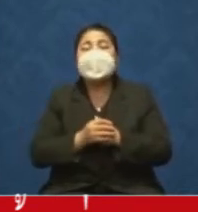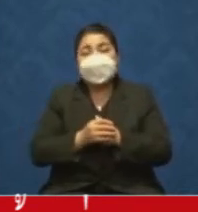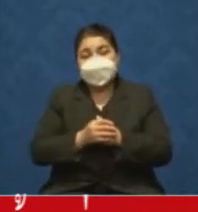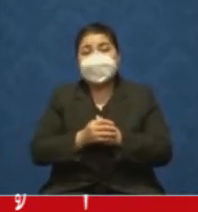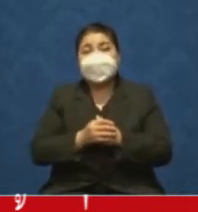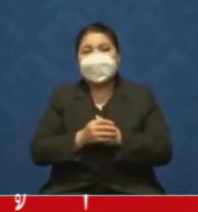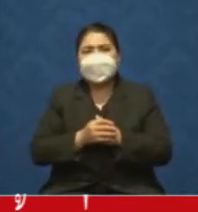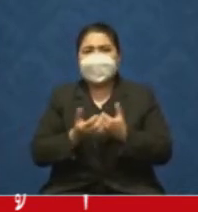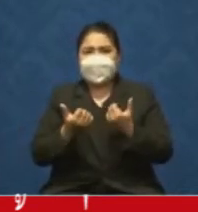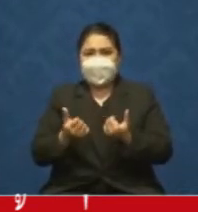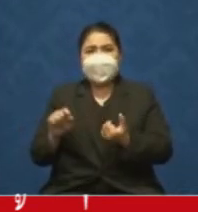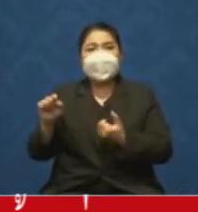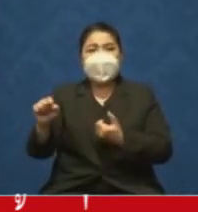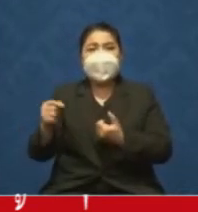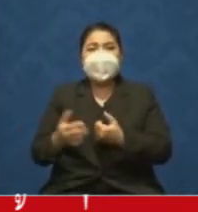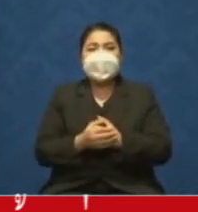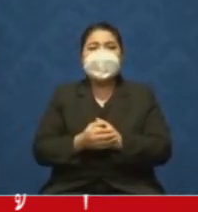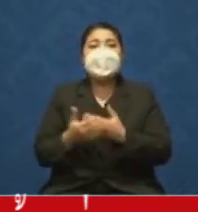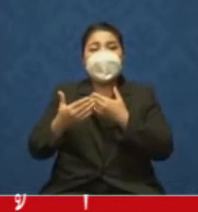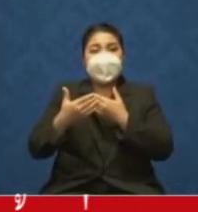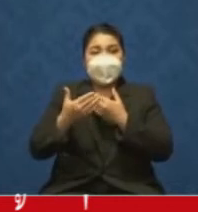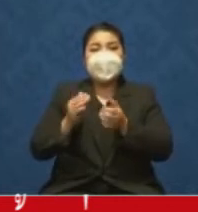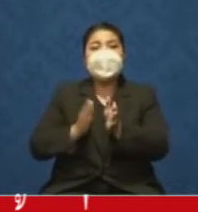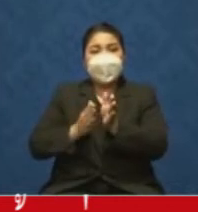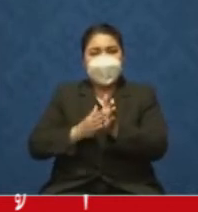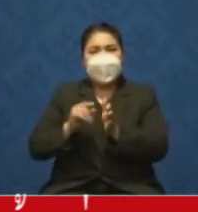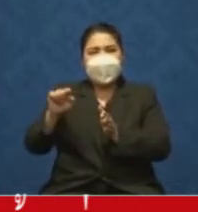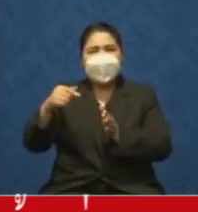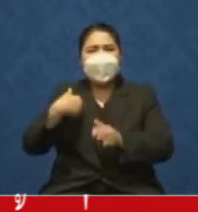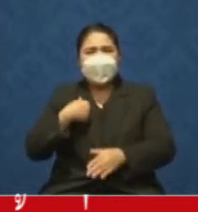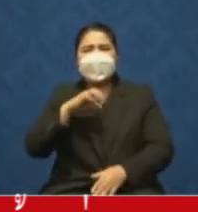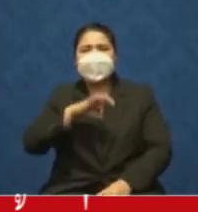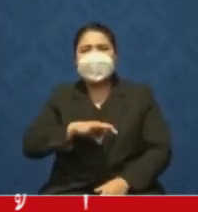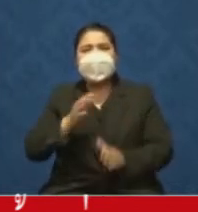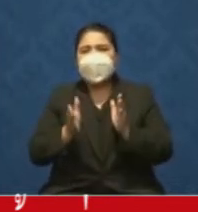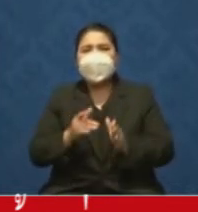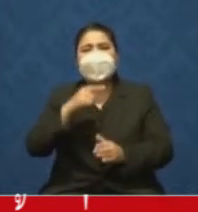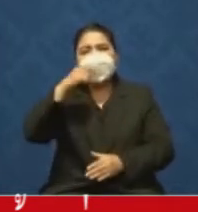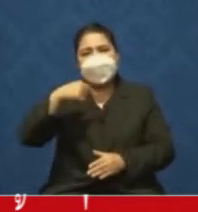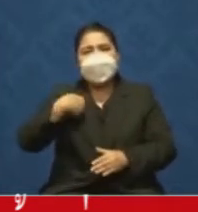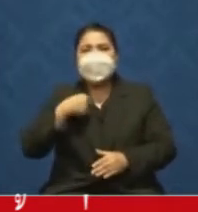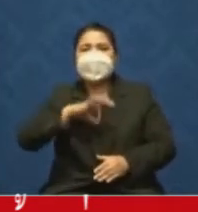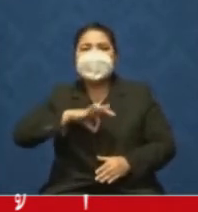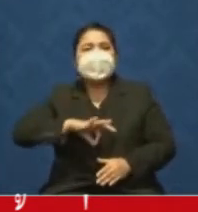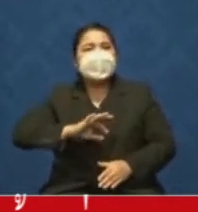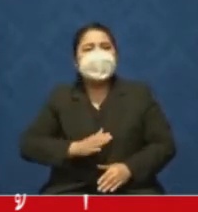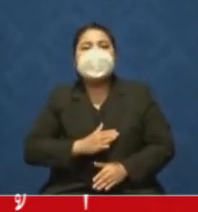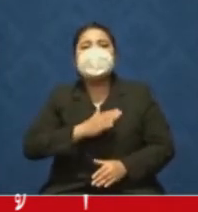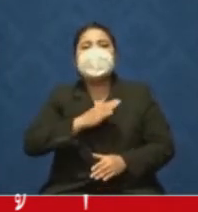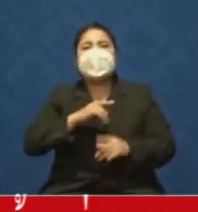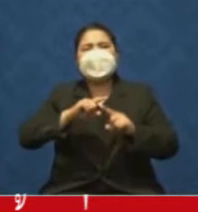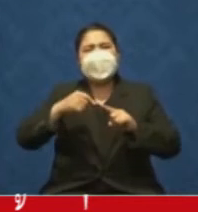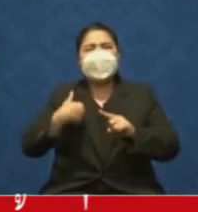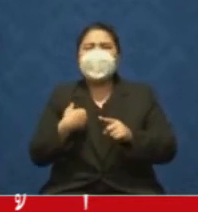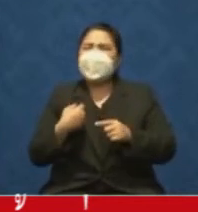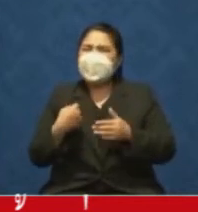ซึ่งคำชมเชยเห่านั้นเป็นที่ภาคภูิใจของคนไยแต่เสียดายครับเสียดายและน่า